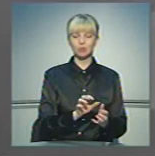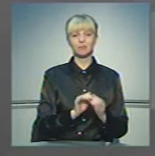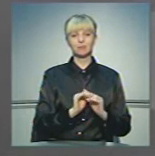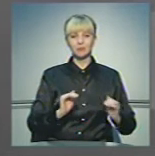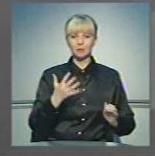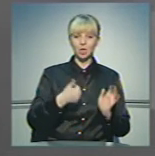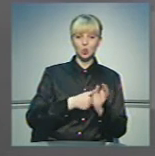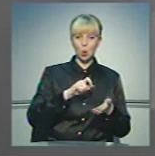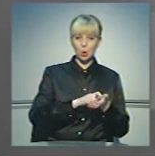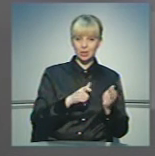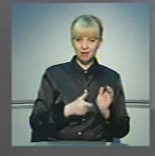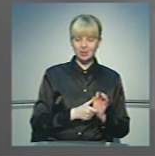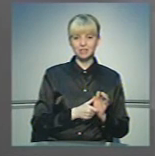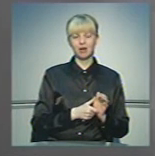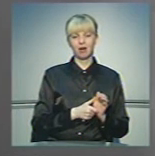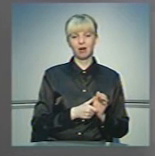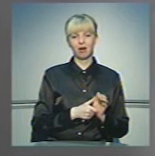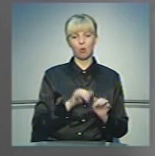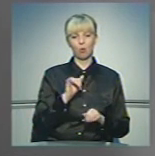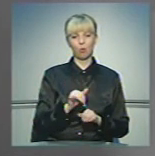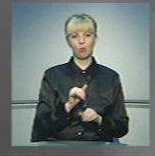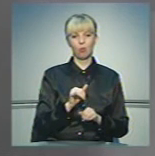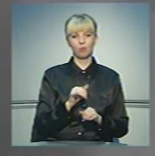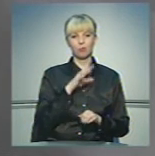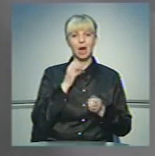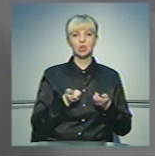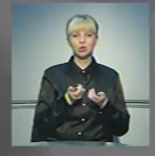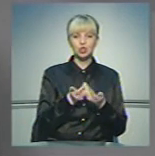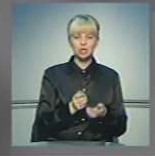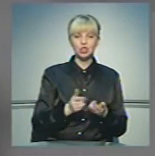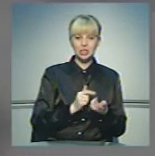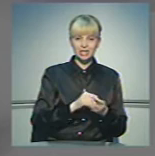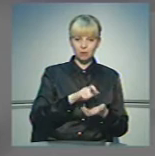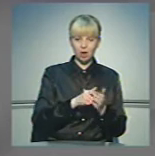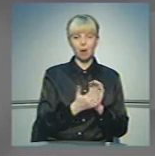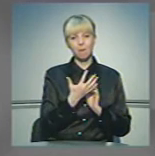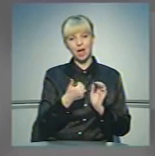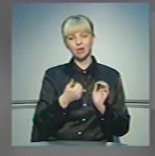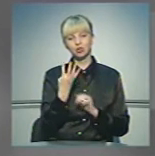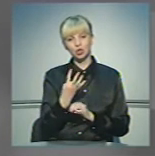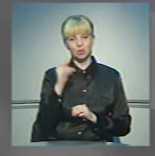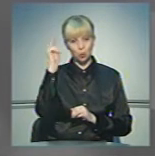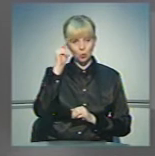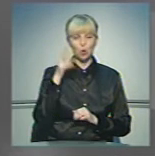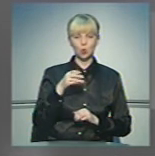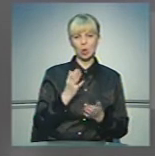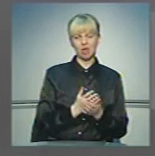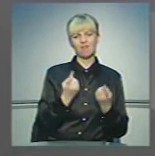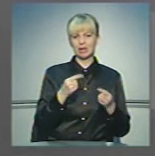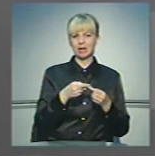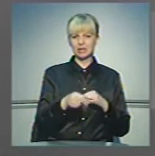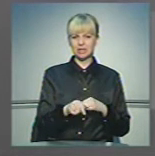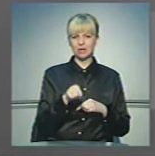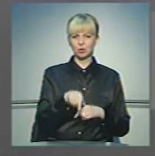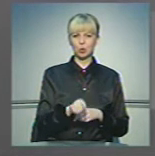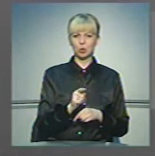клас, що виховувати у багаточисленому класі, а що де 5 учнів, 4 – то є велика різниця, тому що